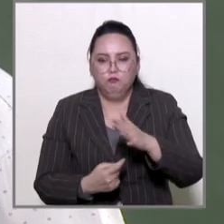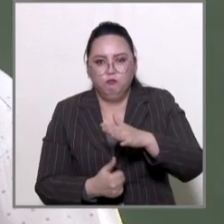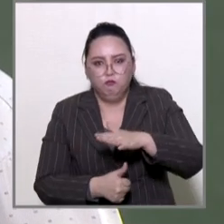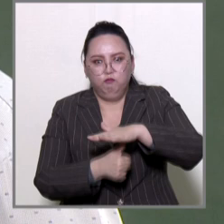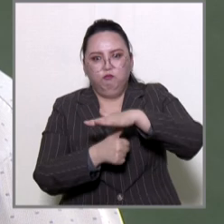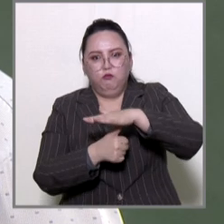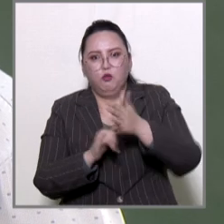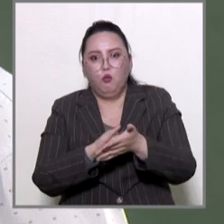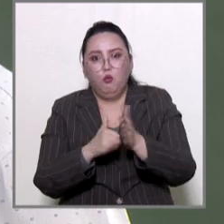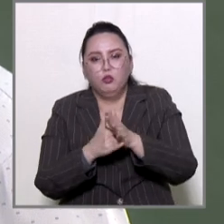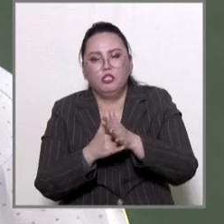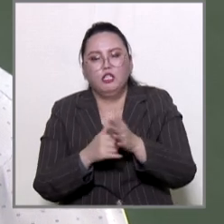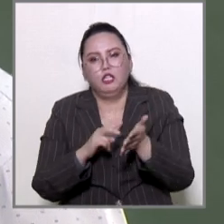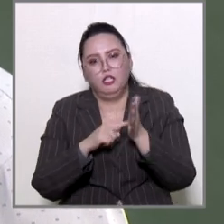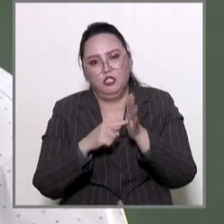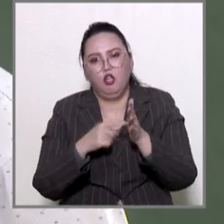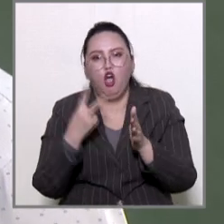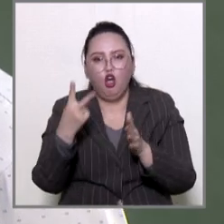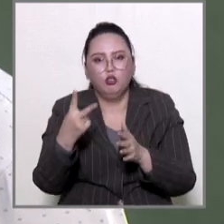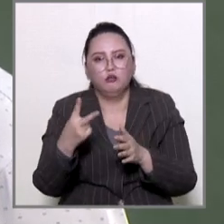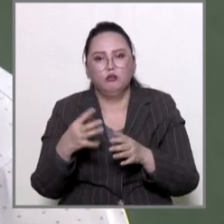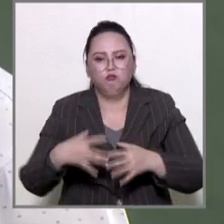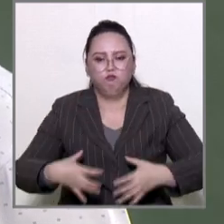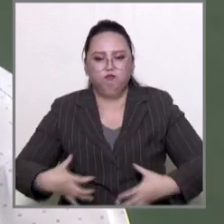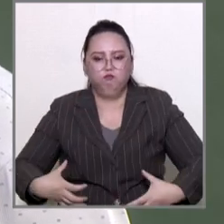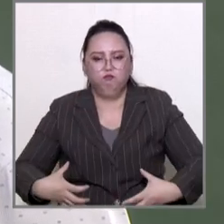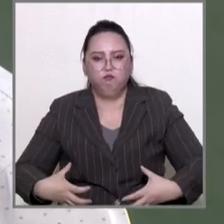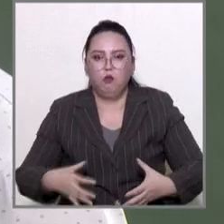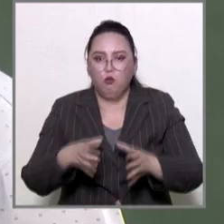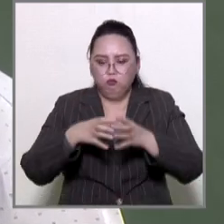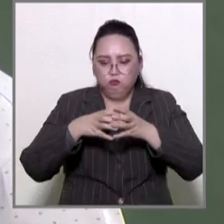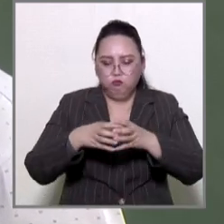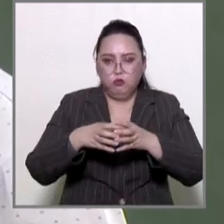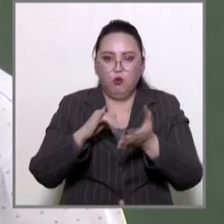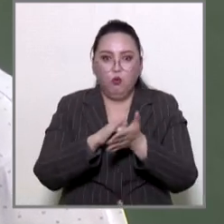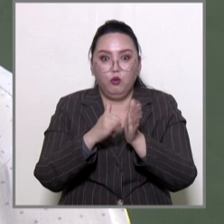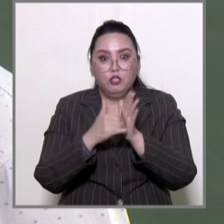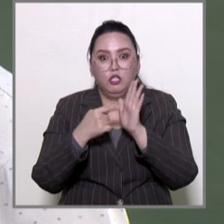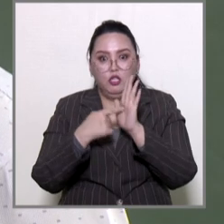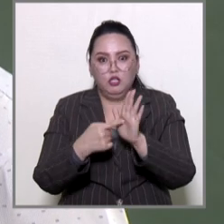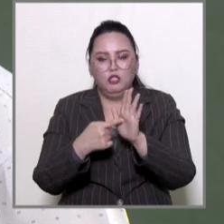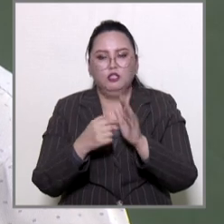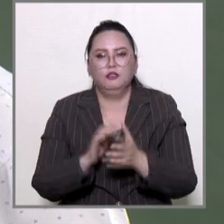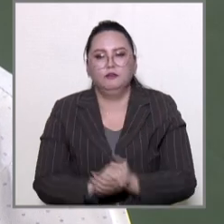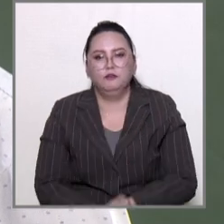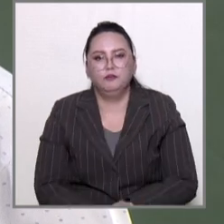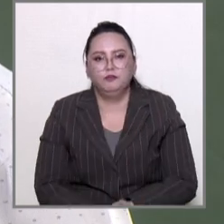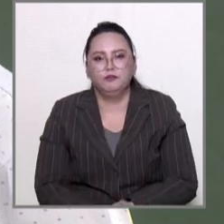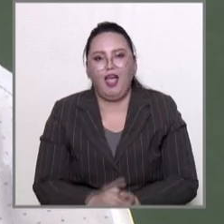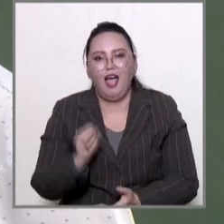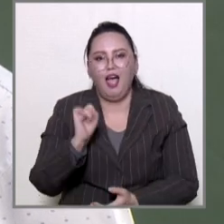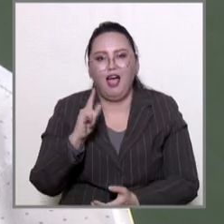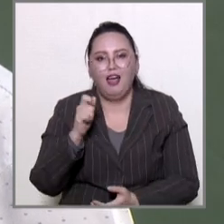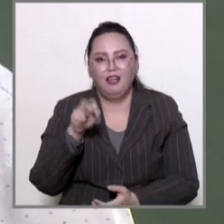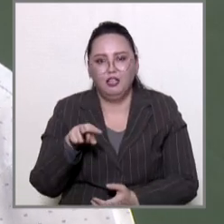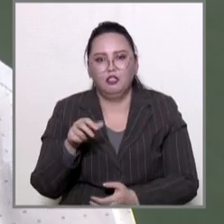бүдүүн гэсэн утгаснаг илэрхийлж байгаа. Бид нар ядг нь аргил хоолойтой хүн байна, их баргил хоолойтой хүн байна гэж ярьдаг. Тэгэхээр энэ аргил тех гэдэг бол